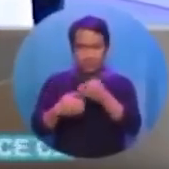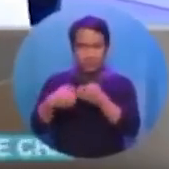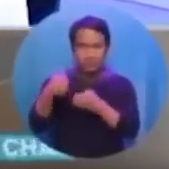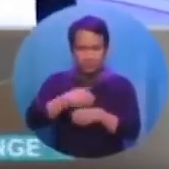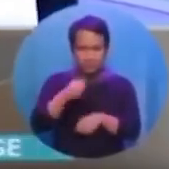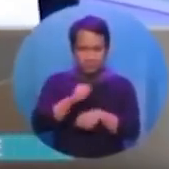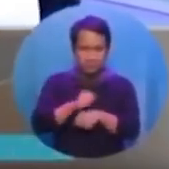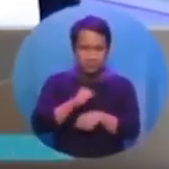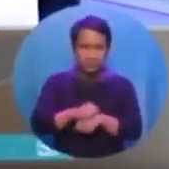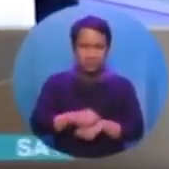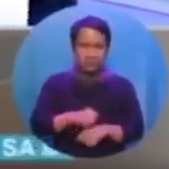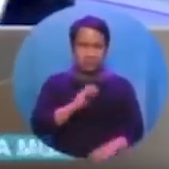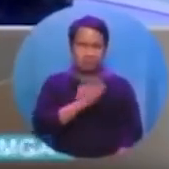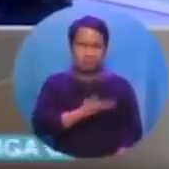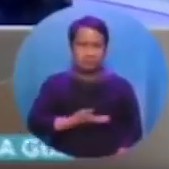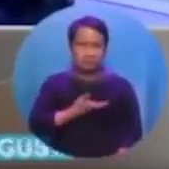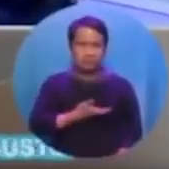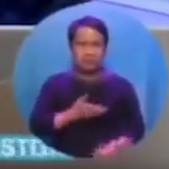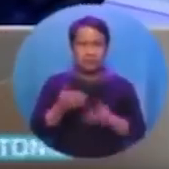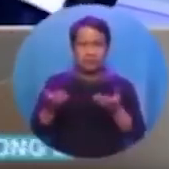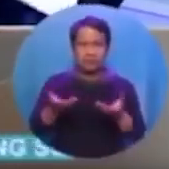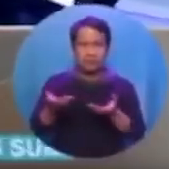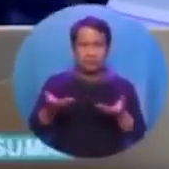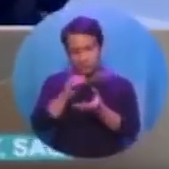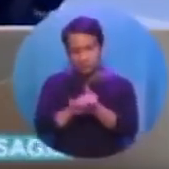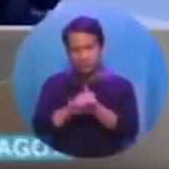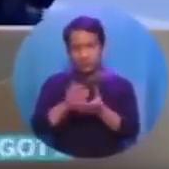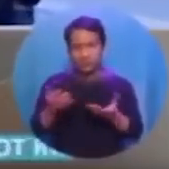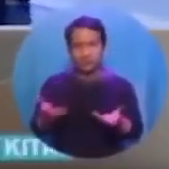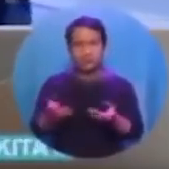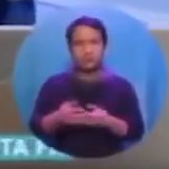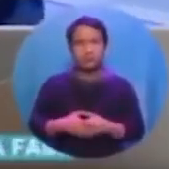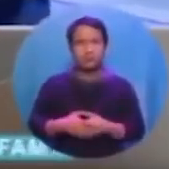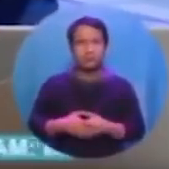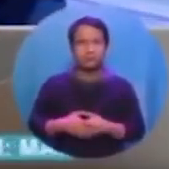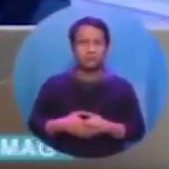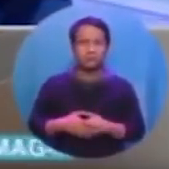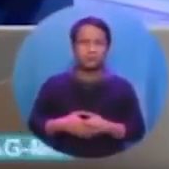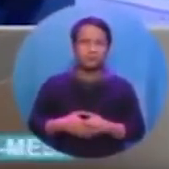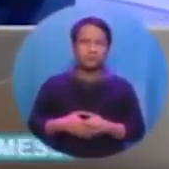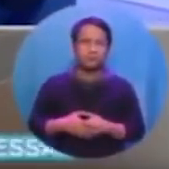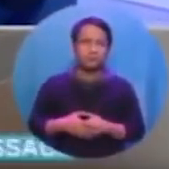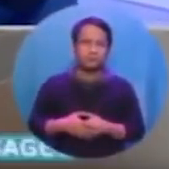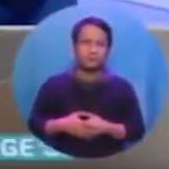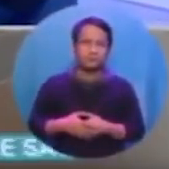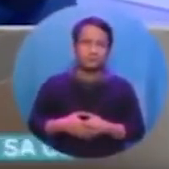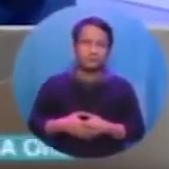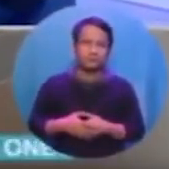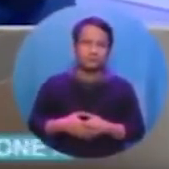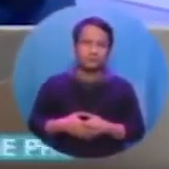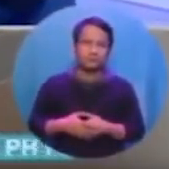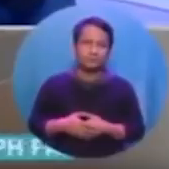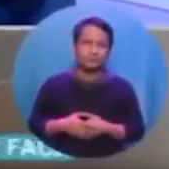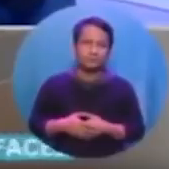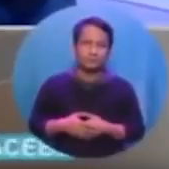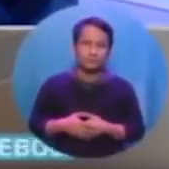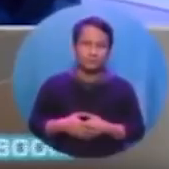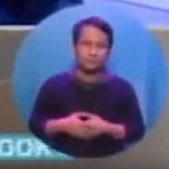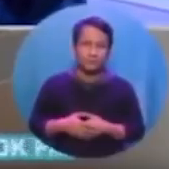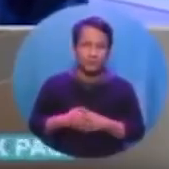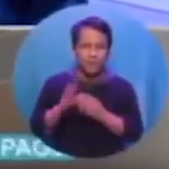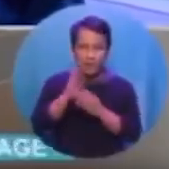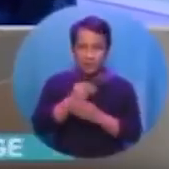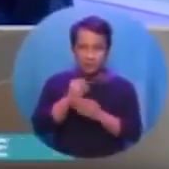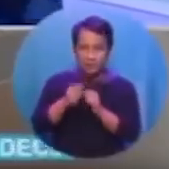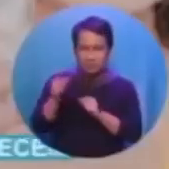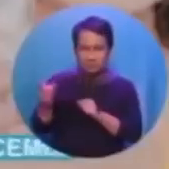Tama po ba, ma'am? Opo. At nasaan po ngayon si Mister? Nasa ano po, Siretos, Camellia, Canituan. At sino po